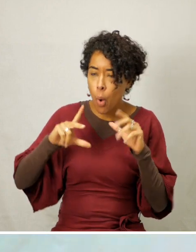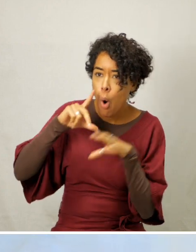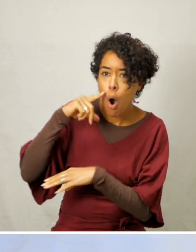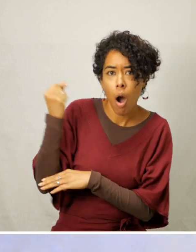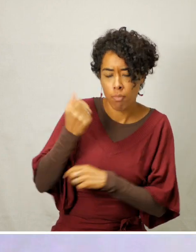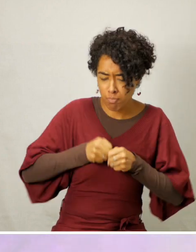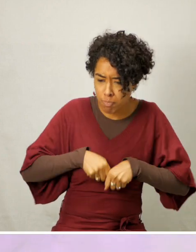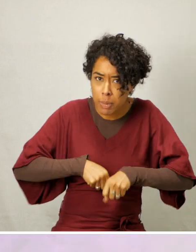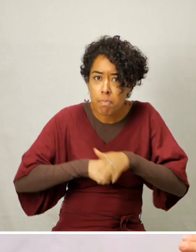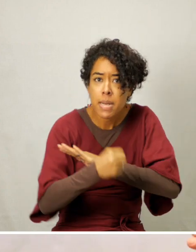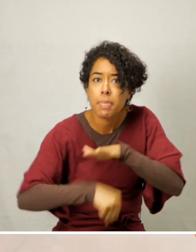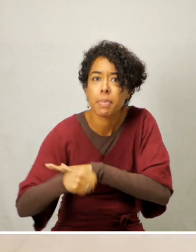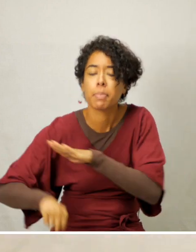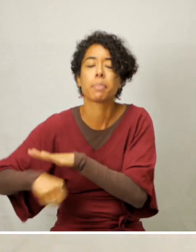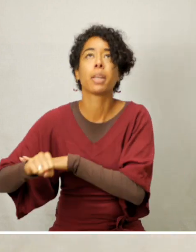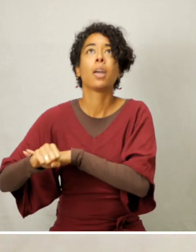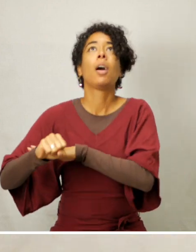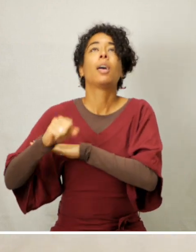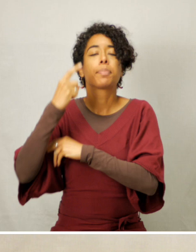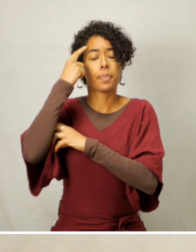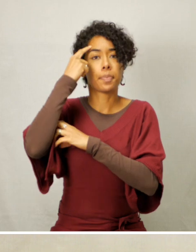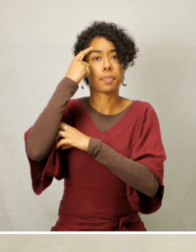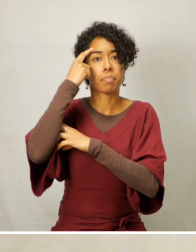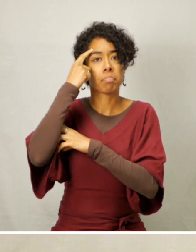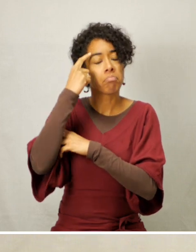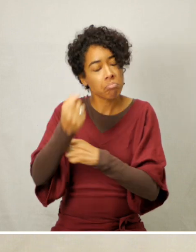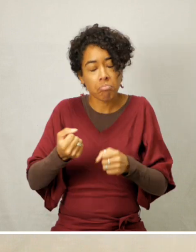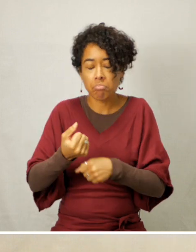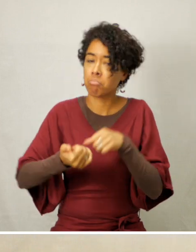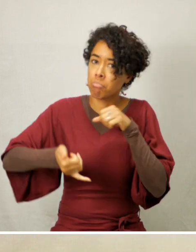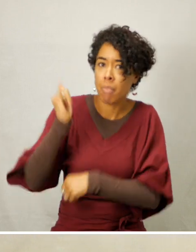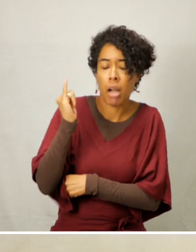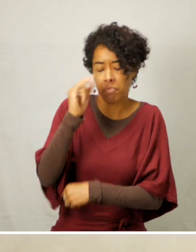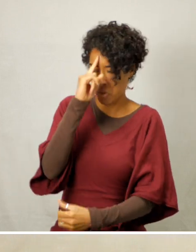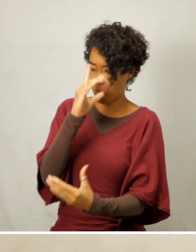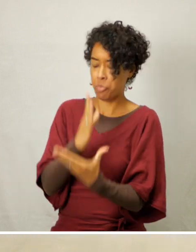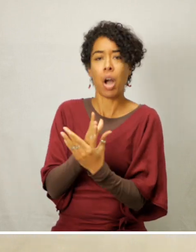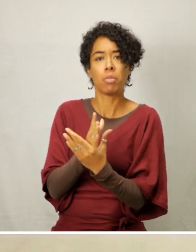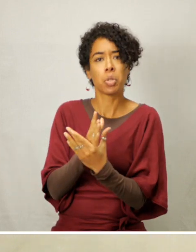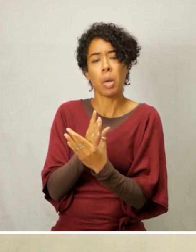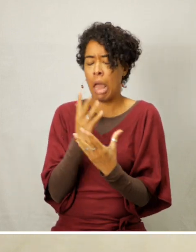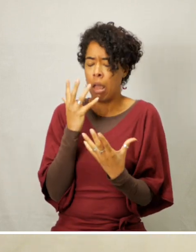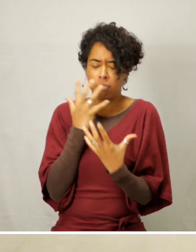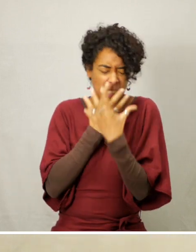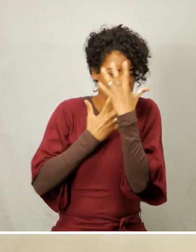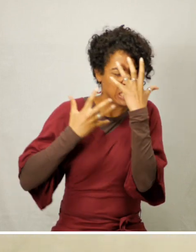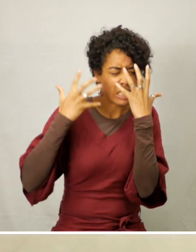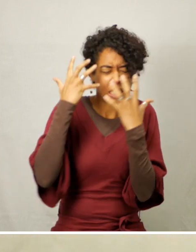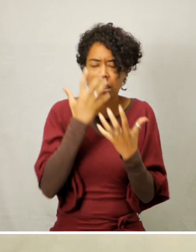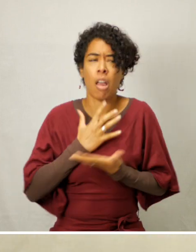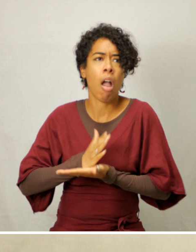produire une multiplication d'enfants derrière lui. Et donc il a saisi cela par la foi, il s'est pas laissé avoir dans ses pensées, dans